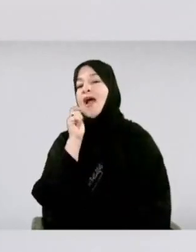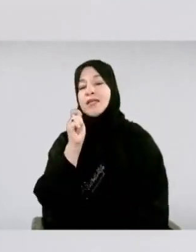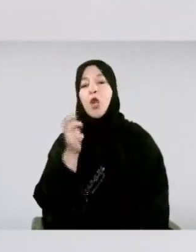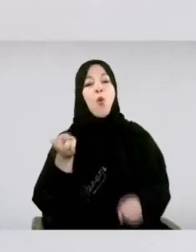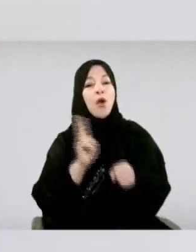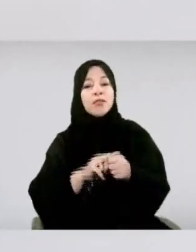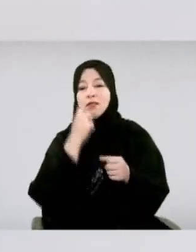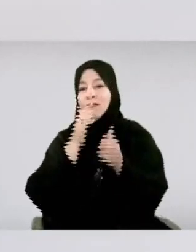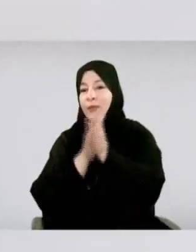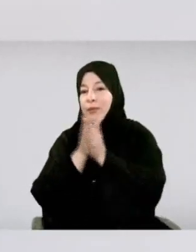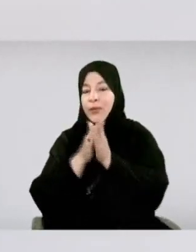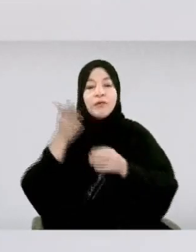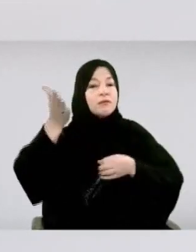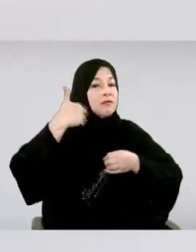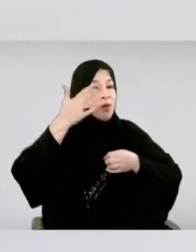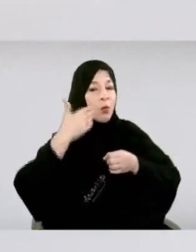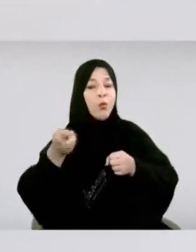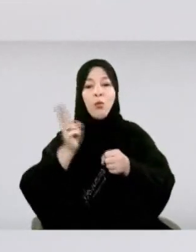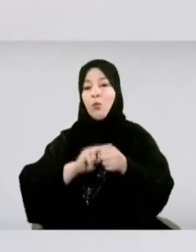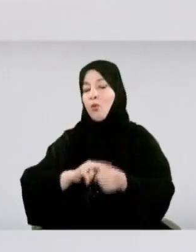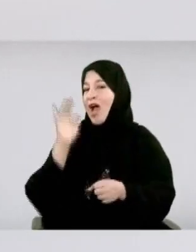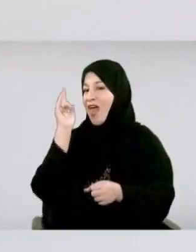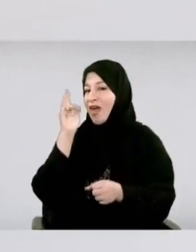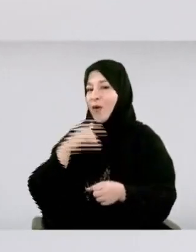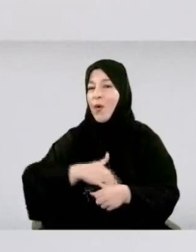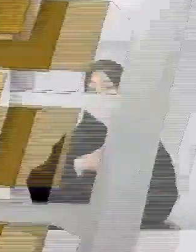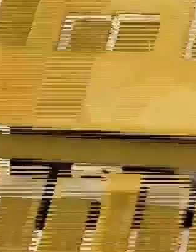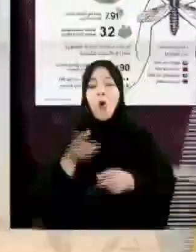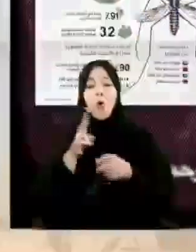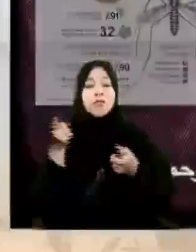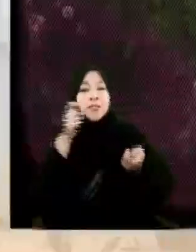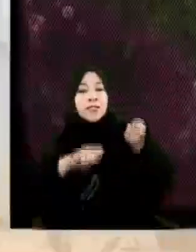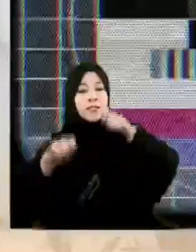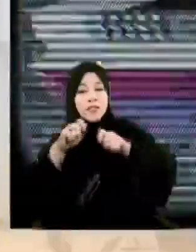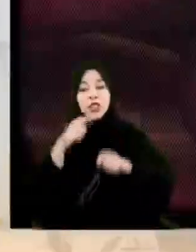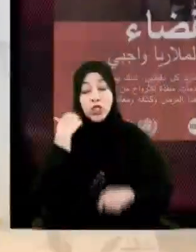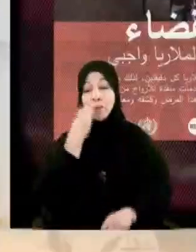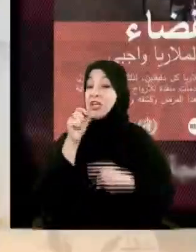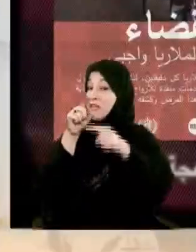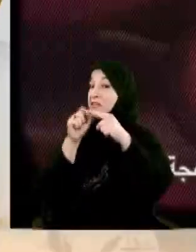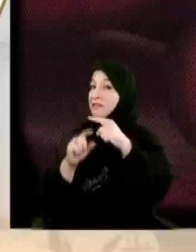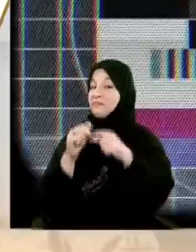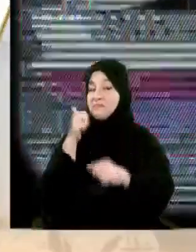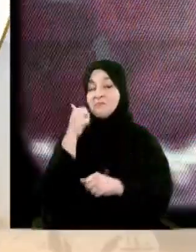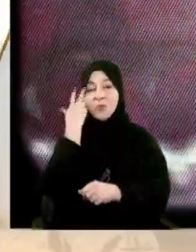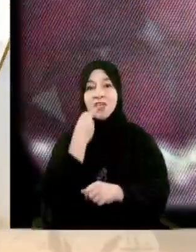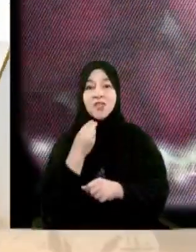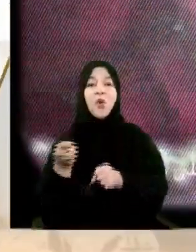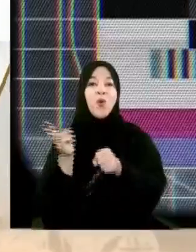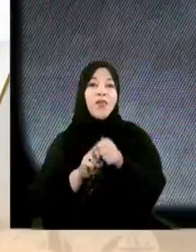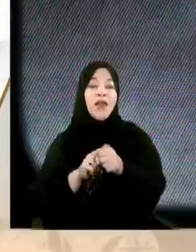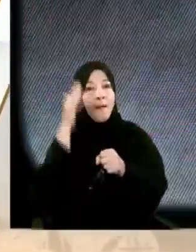مثل الزعتر واللبان والريحان والزموتة، والحمد لله حصلنا على نتائج إيجابية فيها. جميل، وأيضا ننتقل